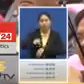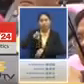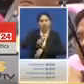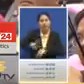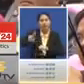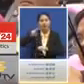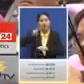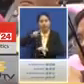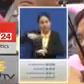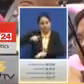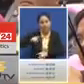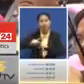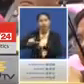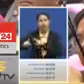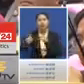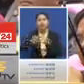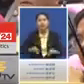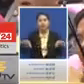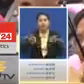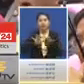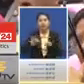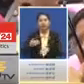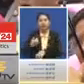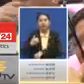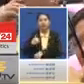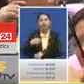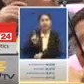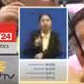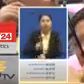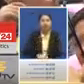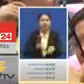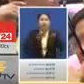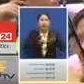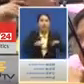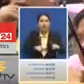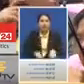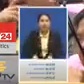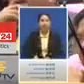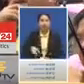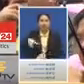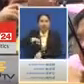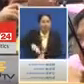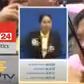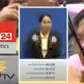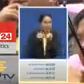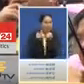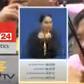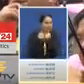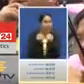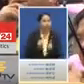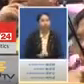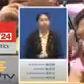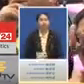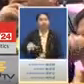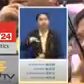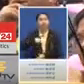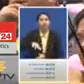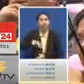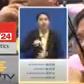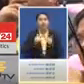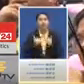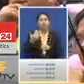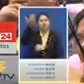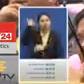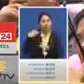ผลข้างเคียงในสังคมคือเด็กจะติดกัญชากัญชามันมีเป็นติดอยู่แล้วในอ